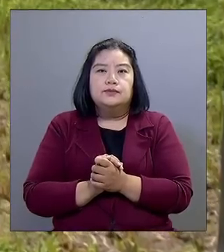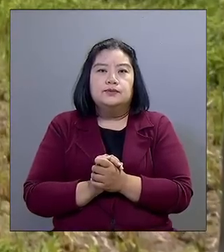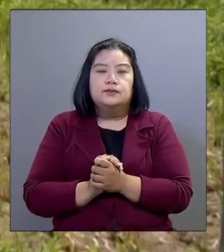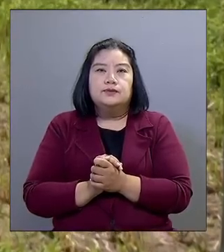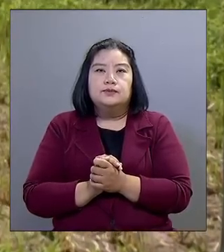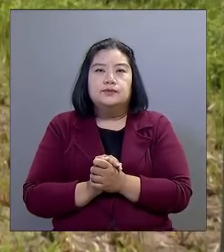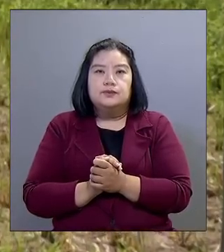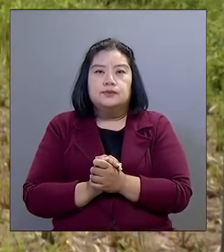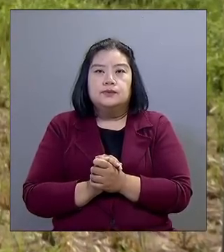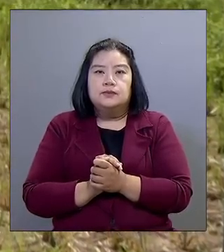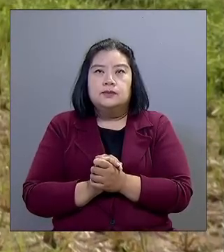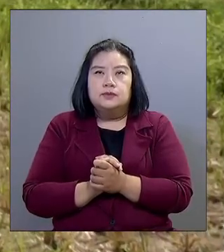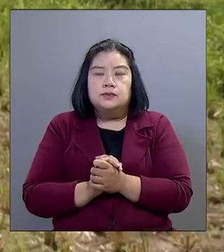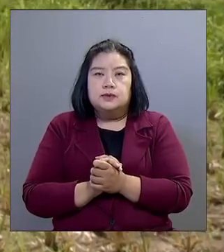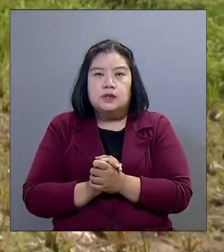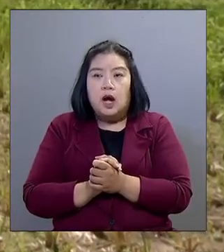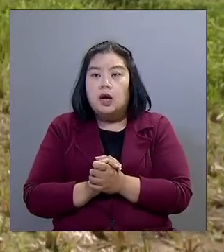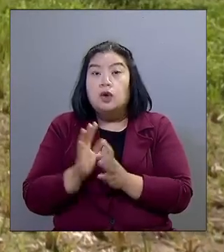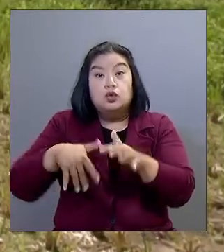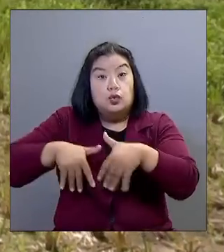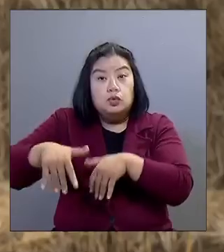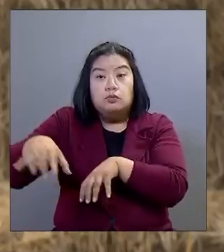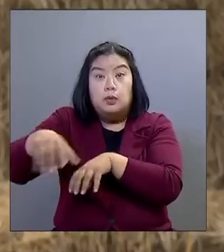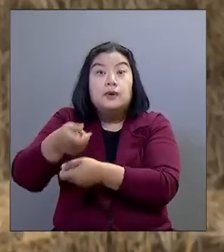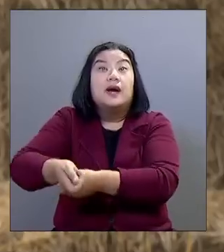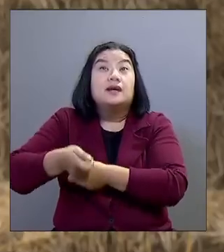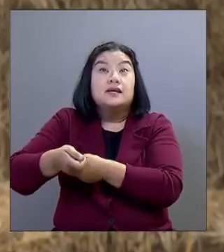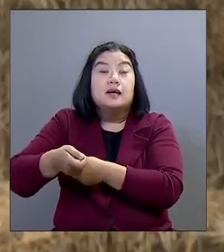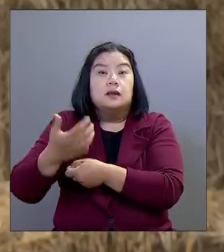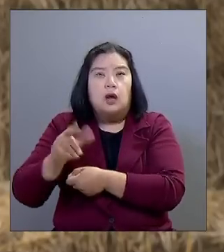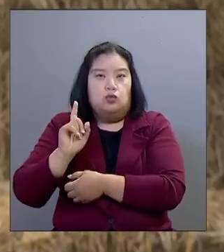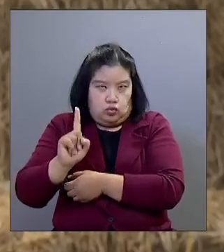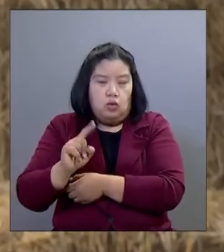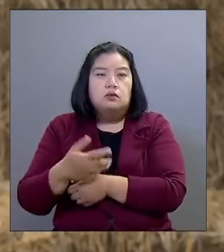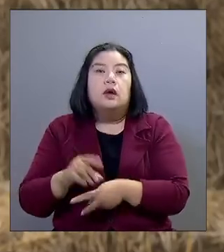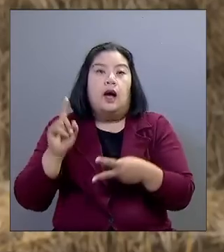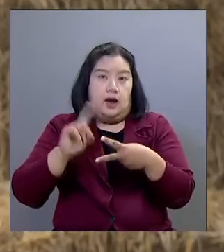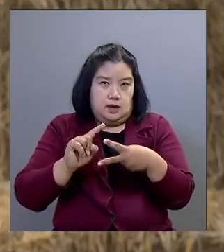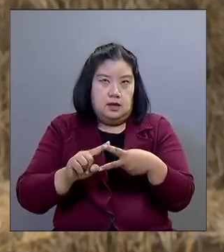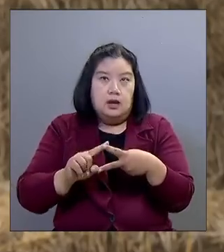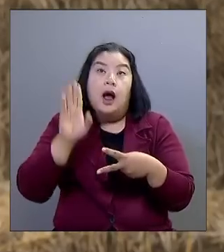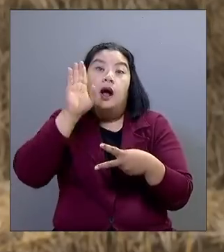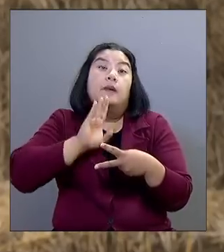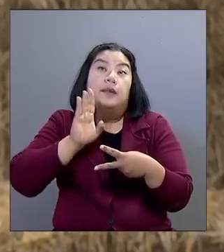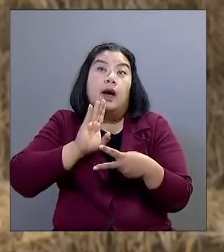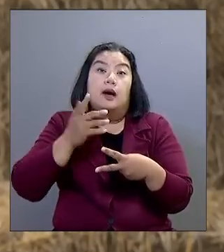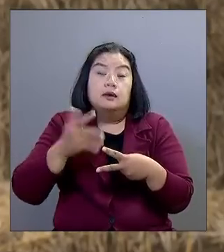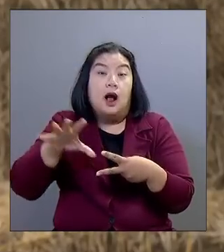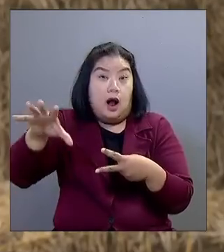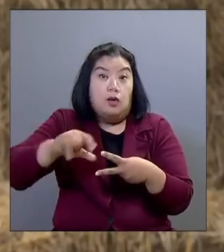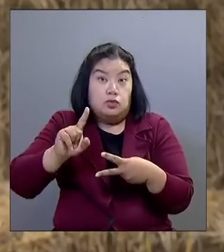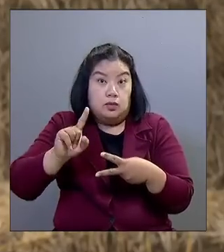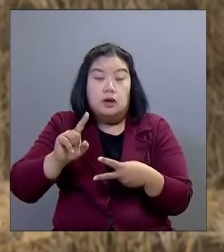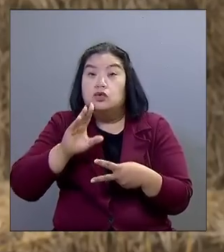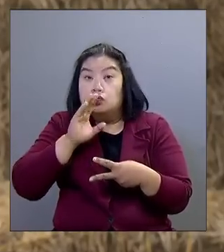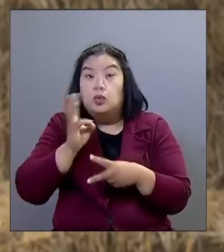ในส่วนของการทำงานกับเกษตรกรนะคะจะแบ่งออกเป็น2ส่วนอันแรกคือเราเก็บฟางข้าวหลังจากเขาเอาเมล็ดข้า